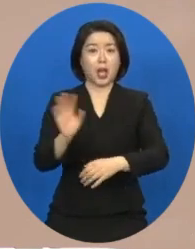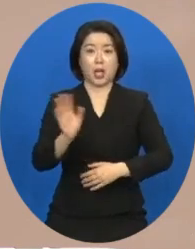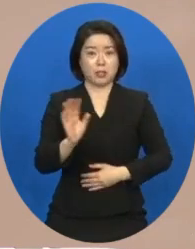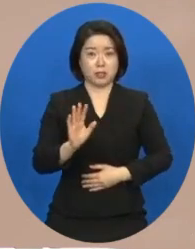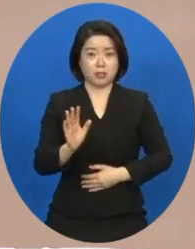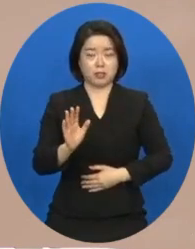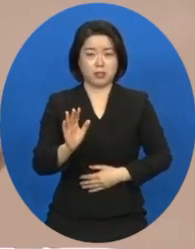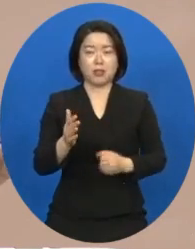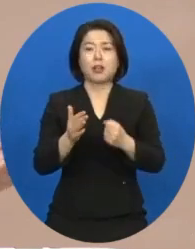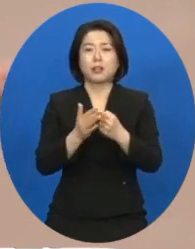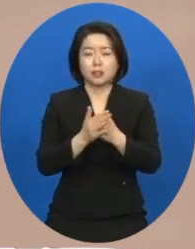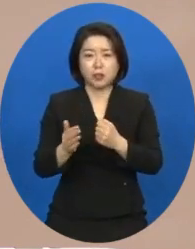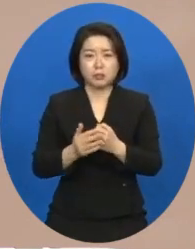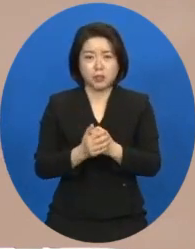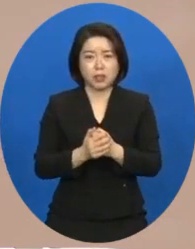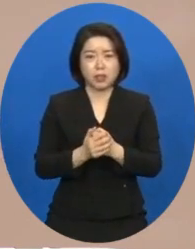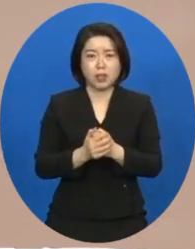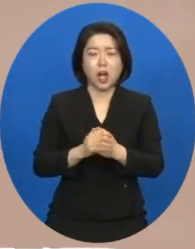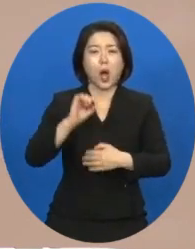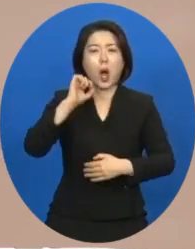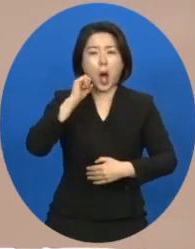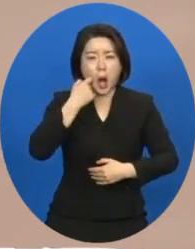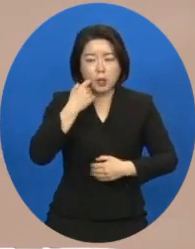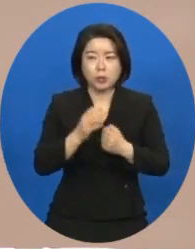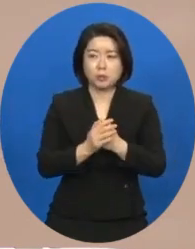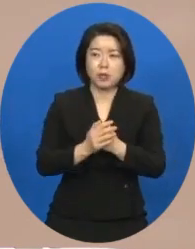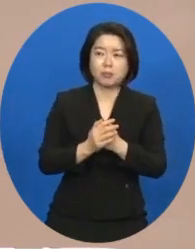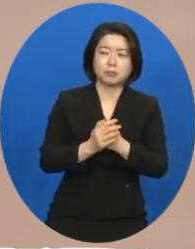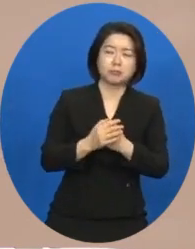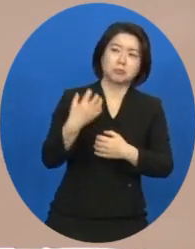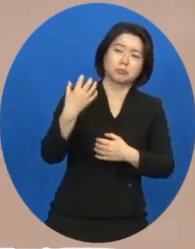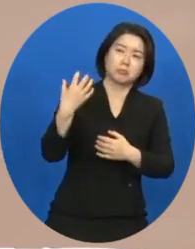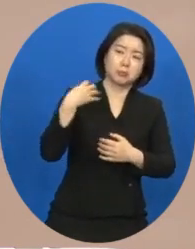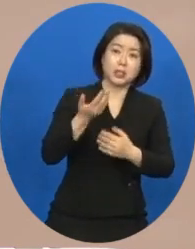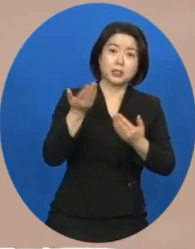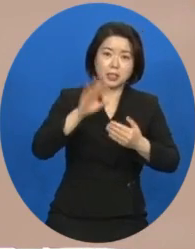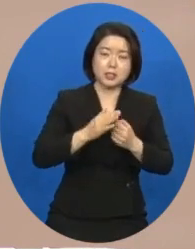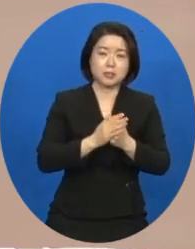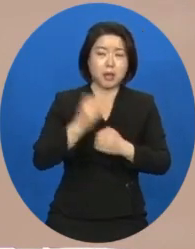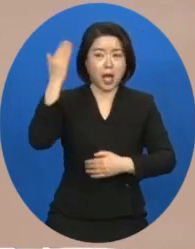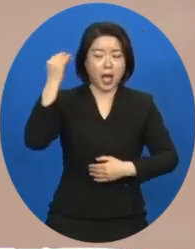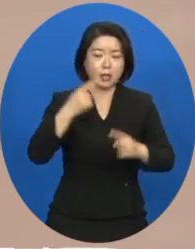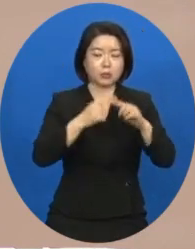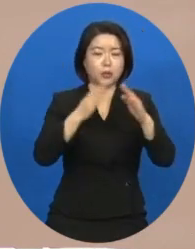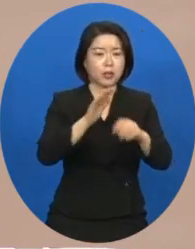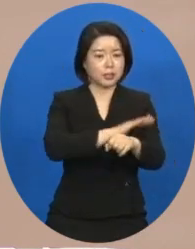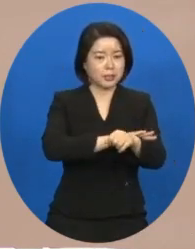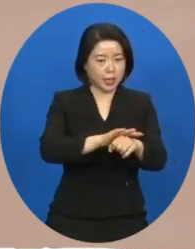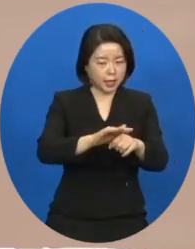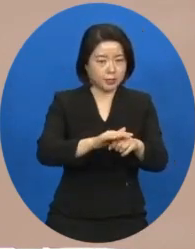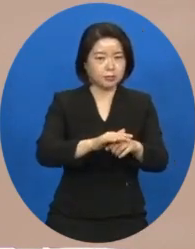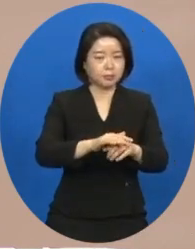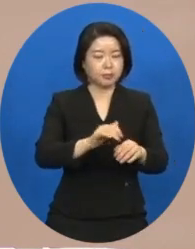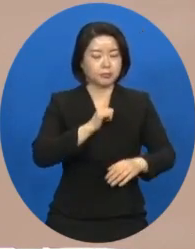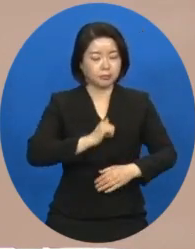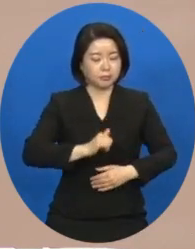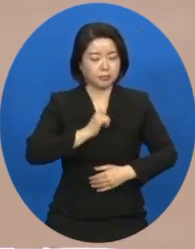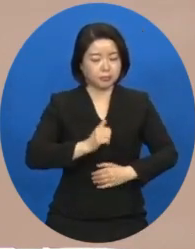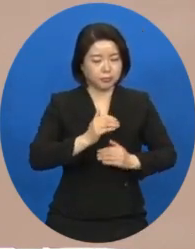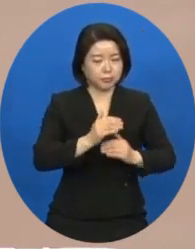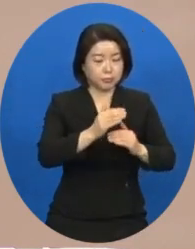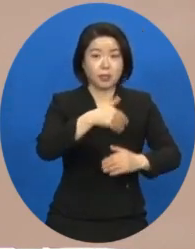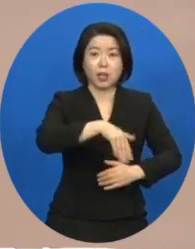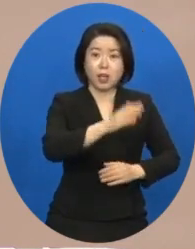없으니까 그런 어려움을 받았지만 한국 교회가 잘 견뎌나가고 있었는데 아